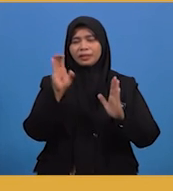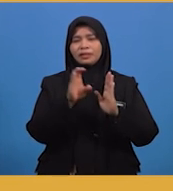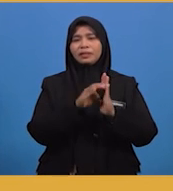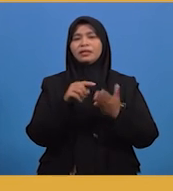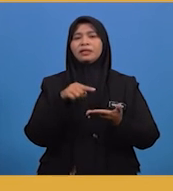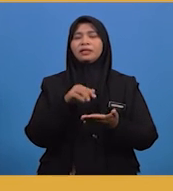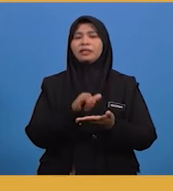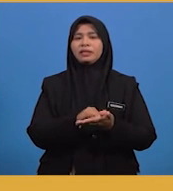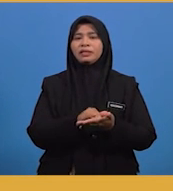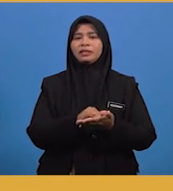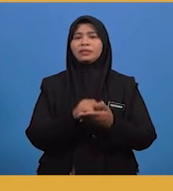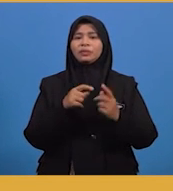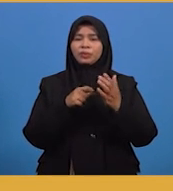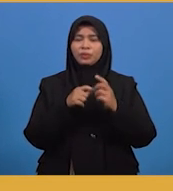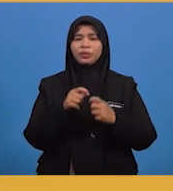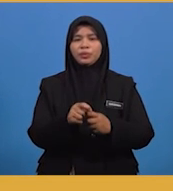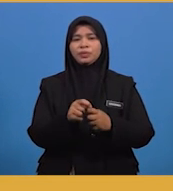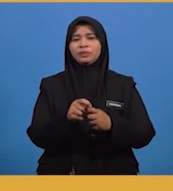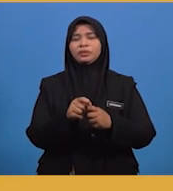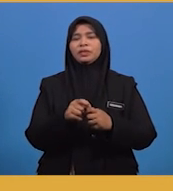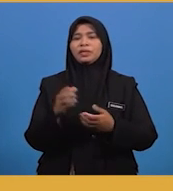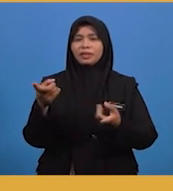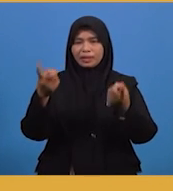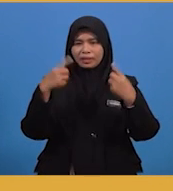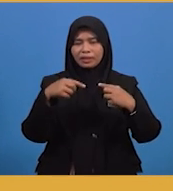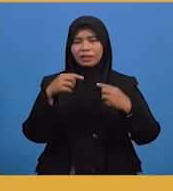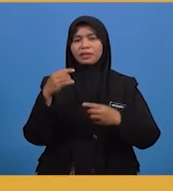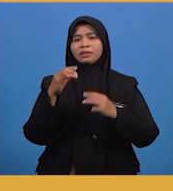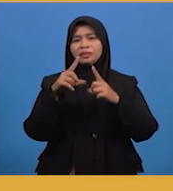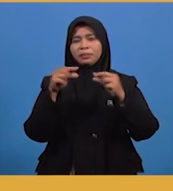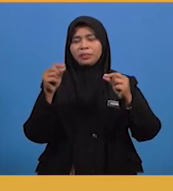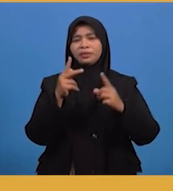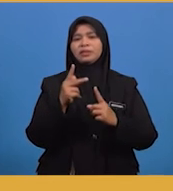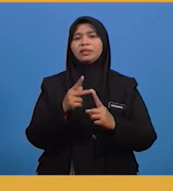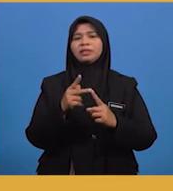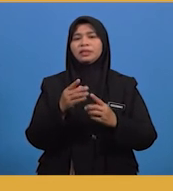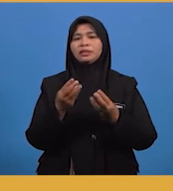berikut menunjukkan kemarahan tentera Jepun ke tanah Melayu.